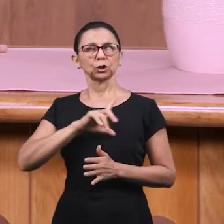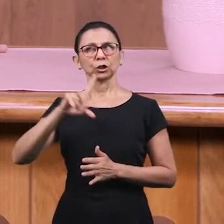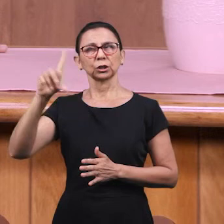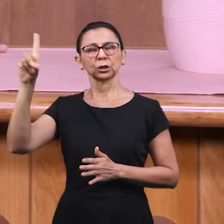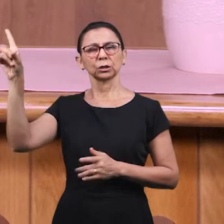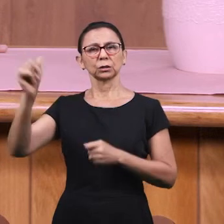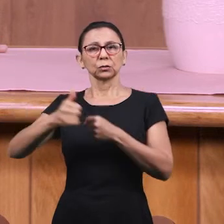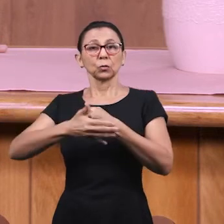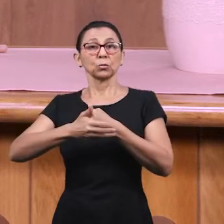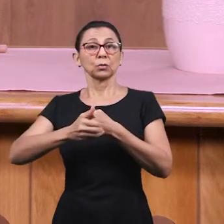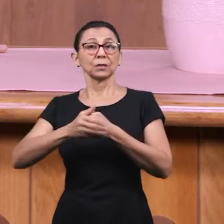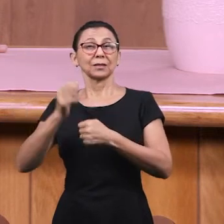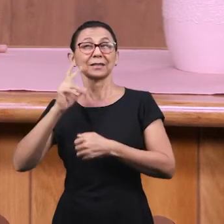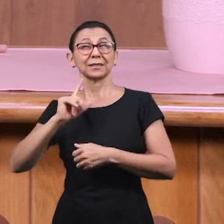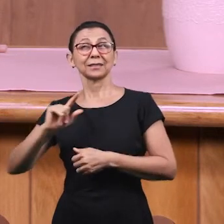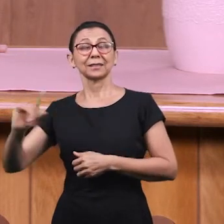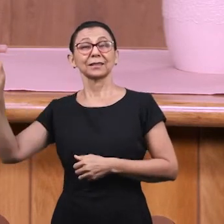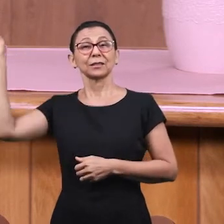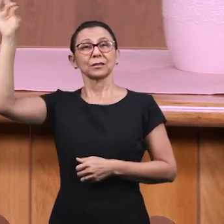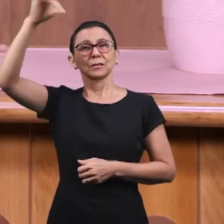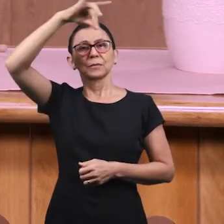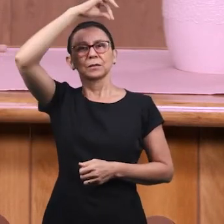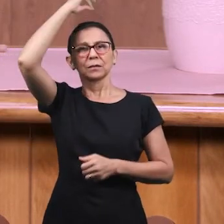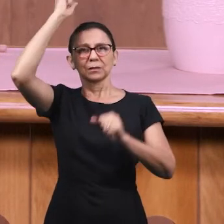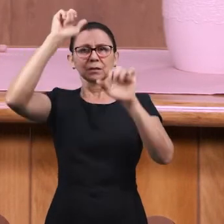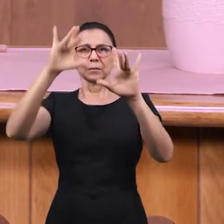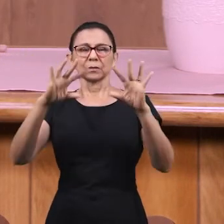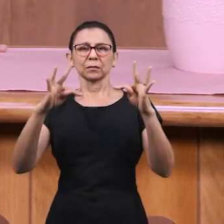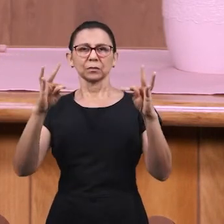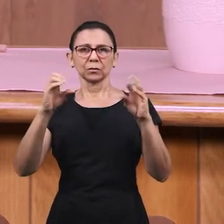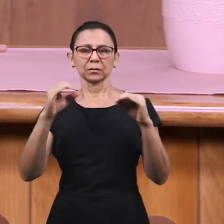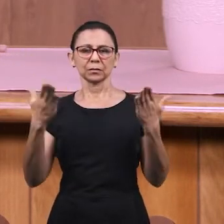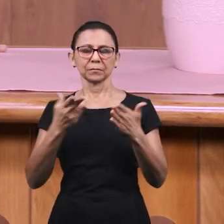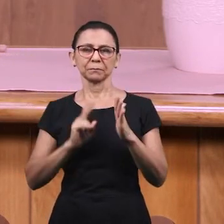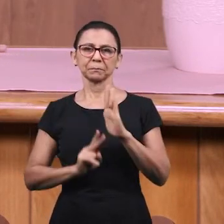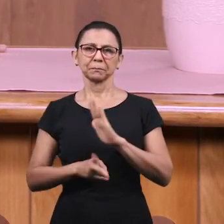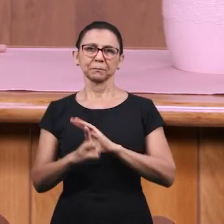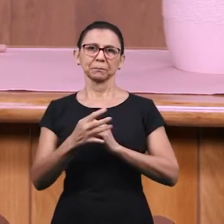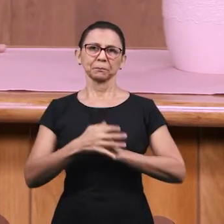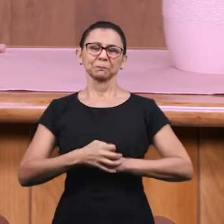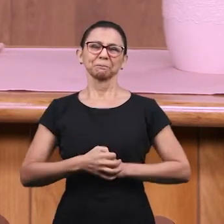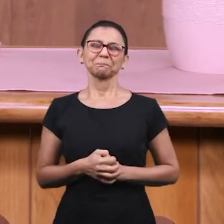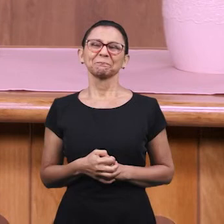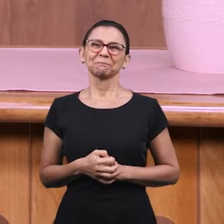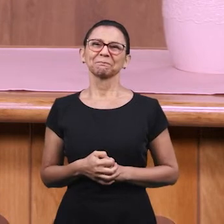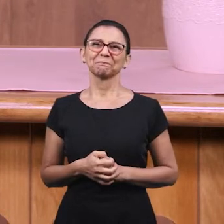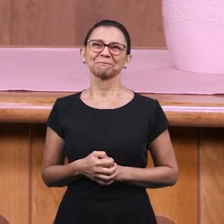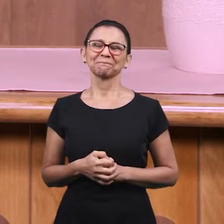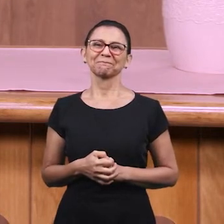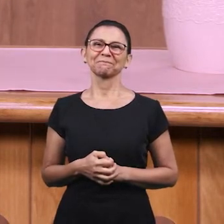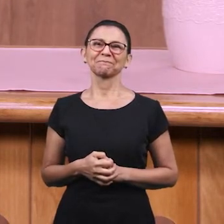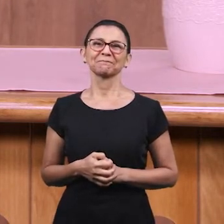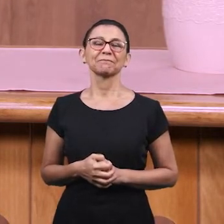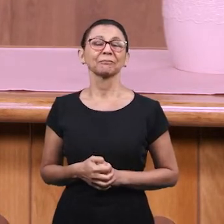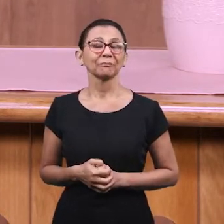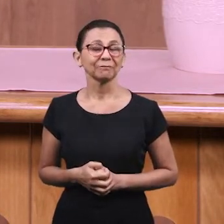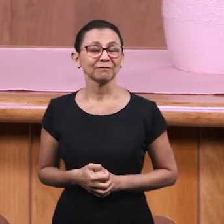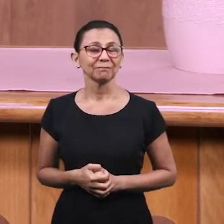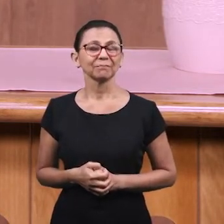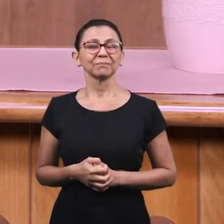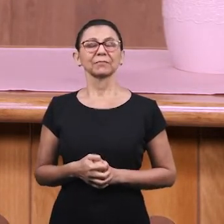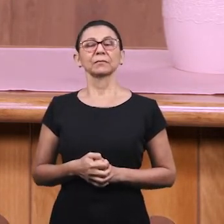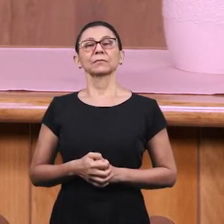и общение Святого Духа да будут со всеми вами сейчас и во веки. Аминь. И мы